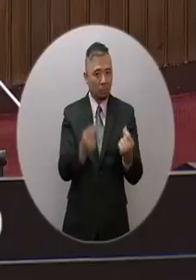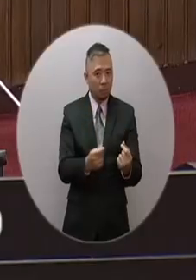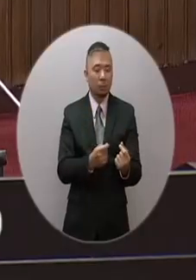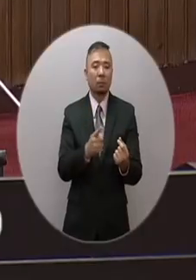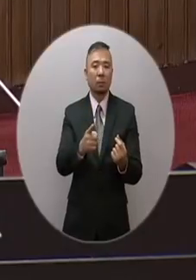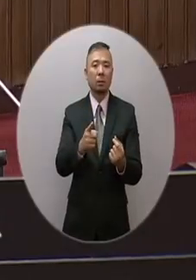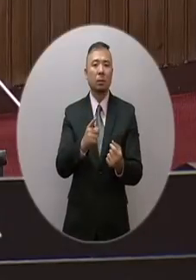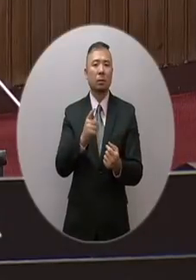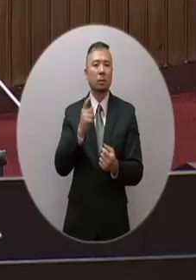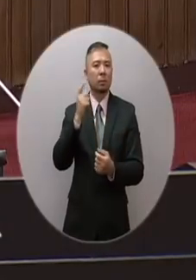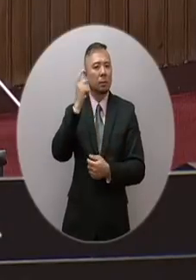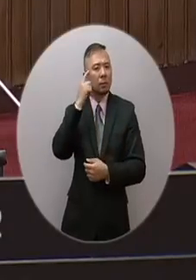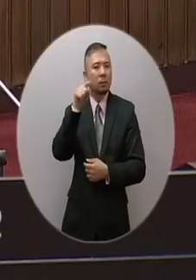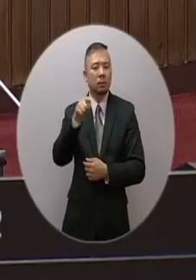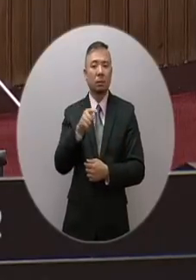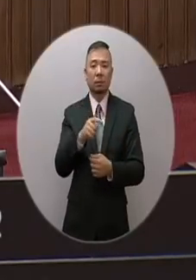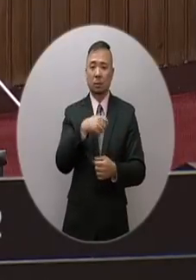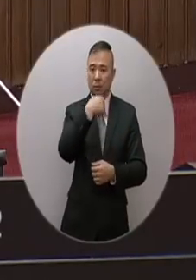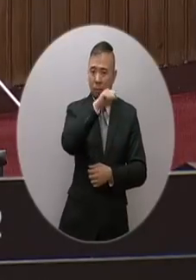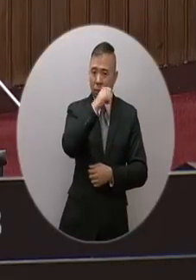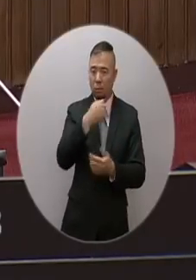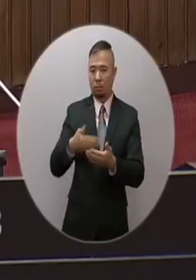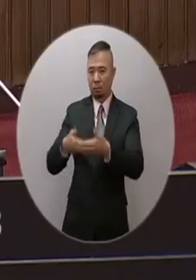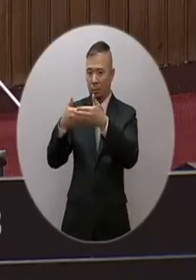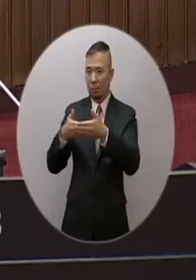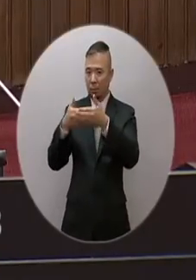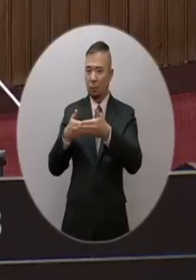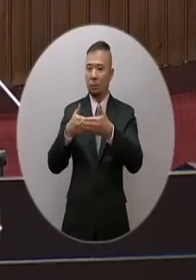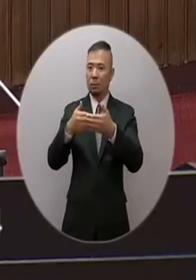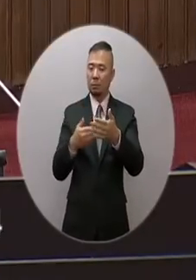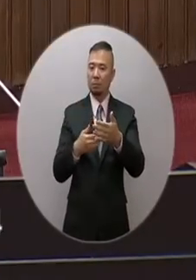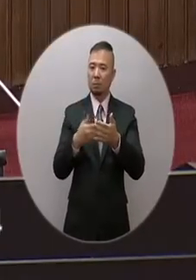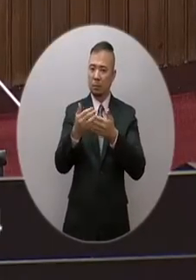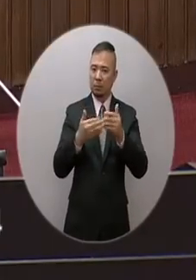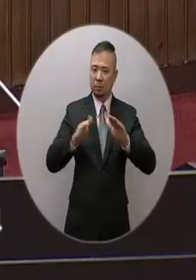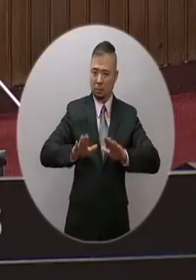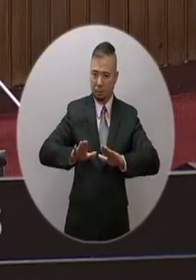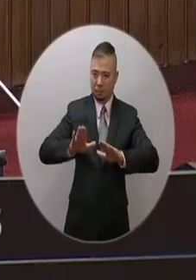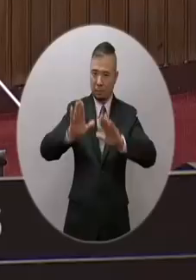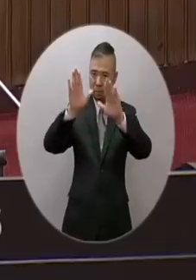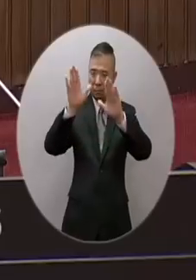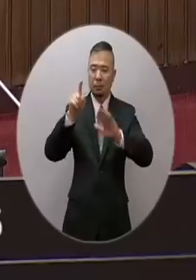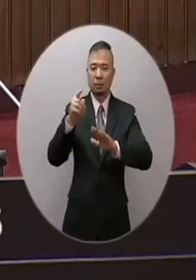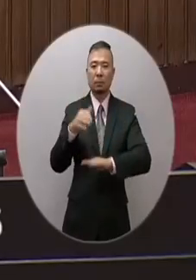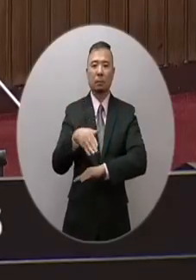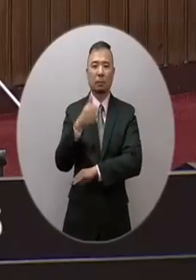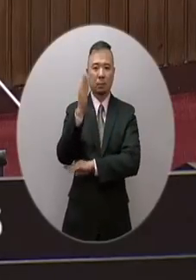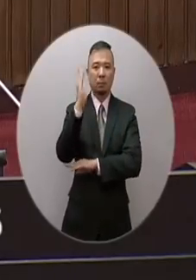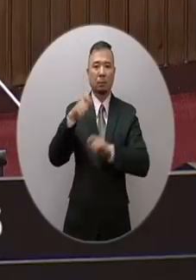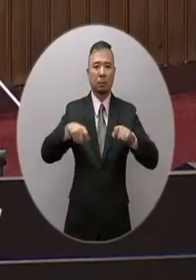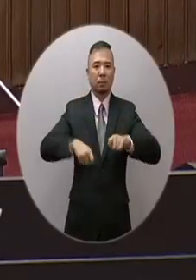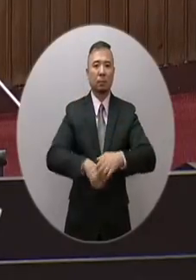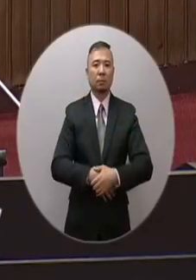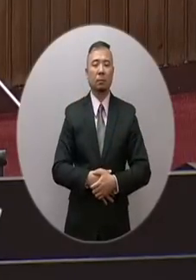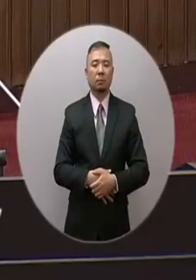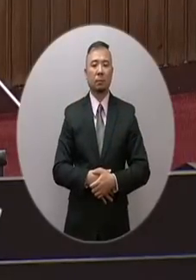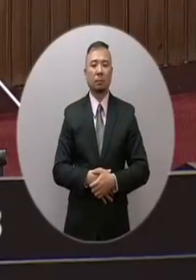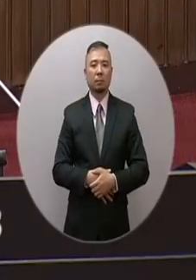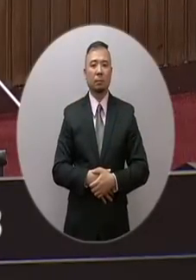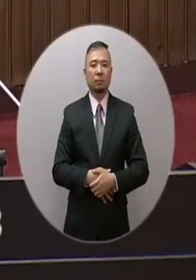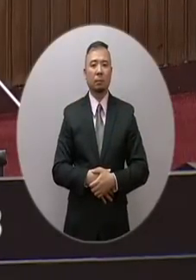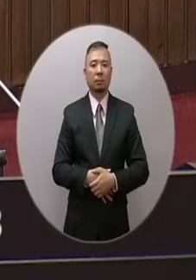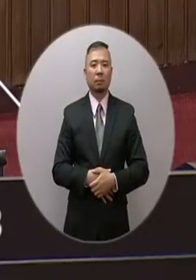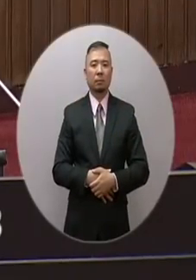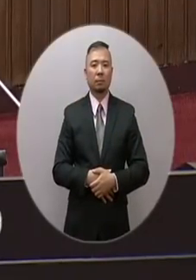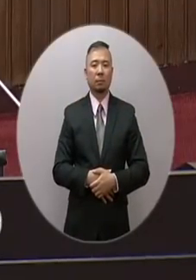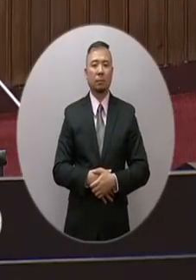岸关系发展的政策，依政策而政府政策延续原则，民进党政府当然可毫无